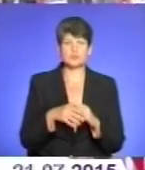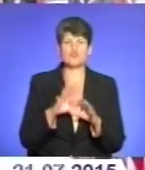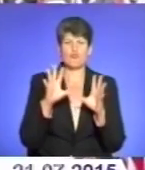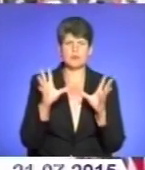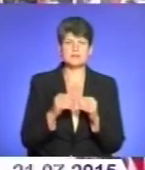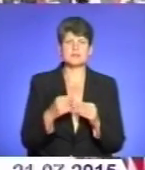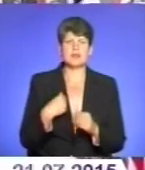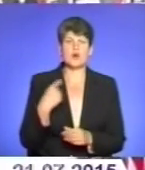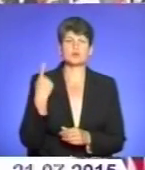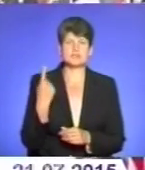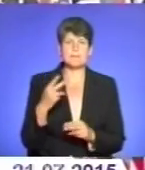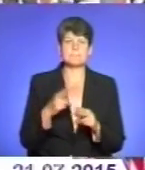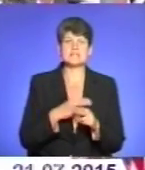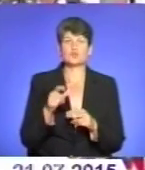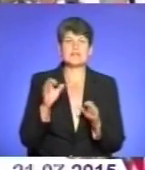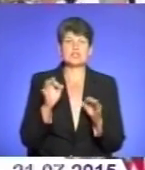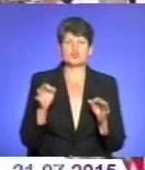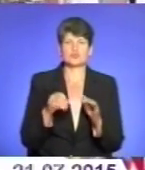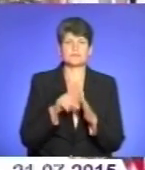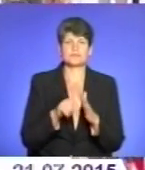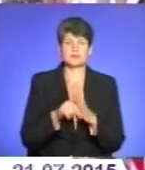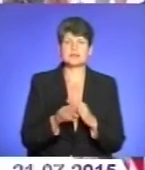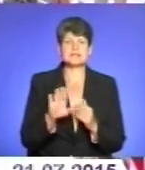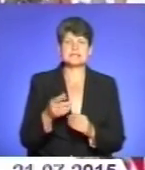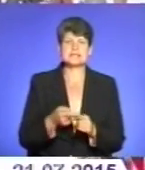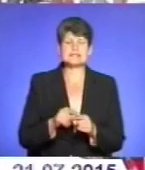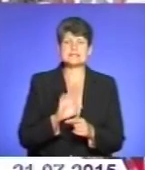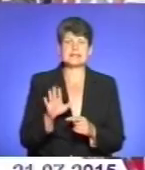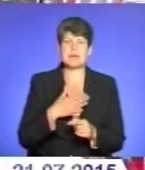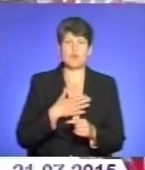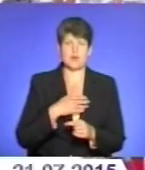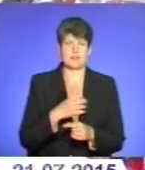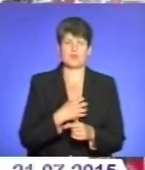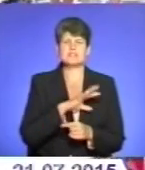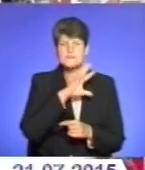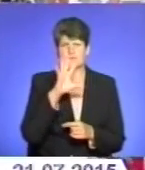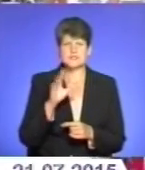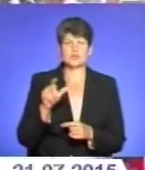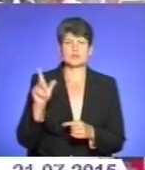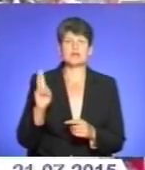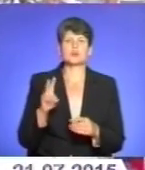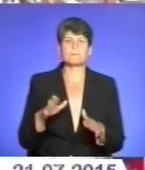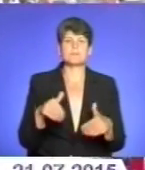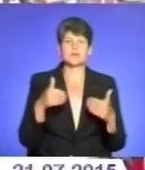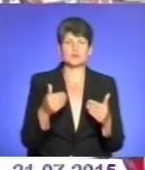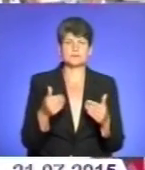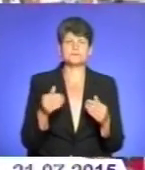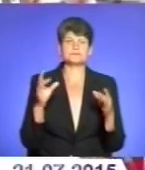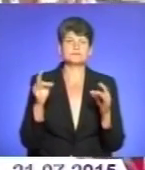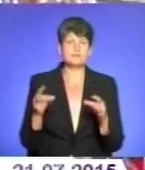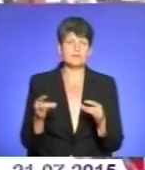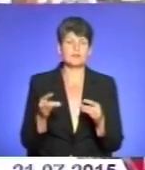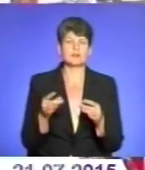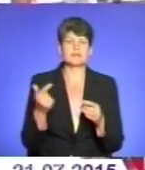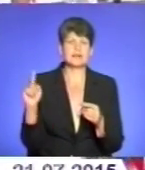без людей нічого не варта, тому насправді це нагорода не моя, це нагорода всіх людей, які приносили там від пачки макаронів, від